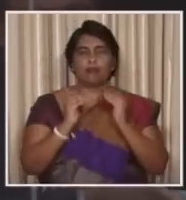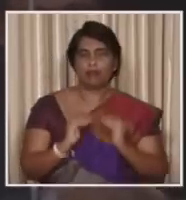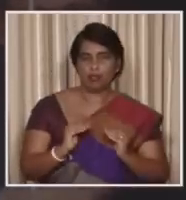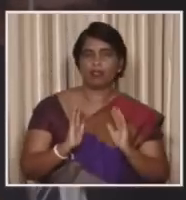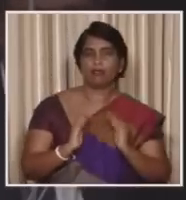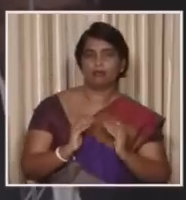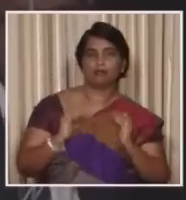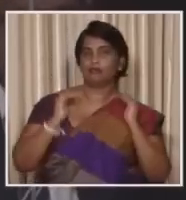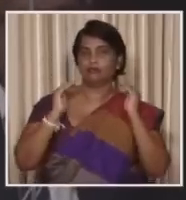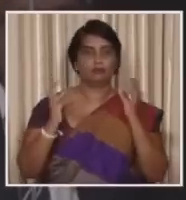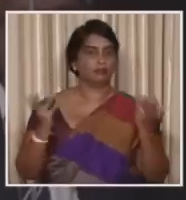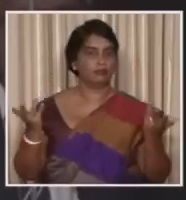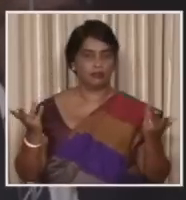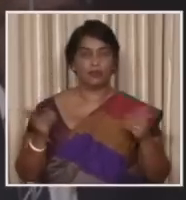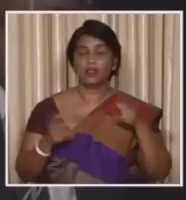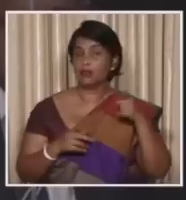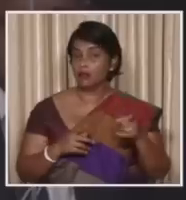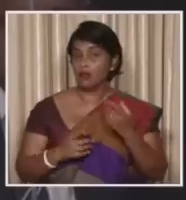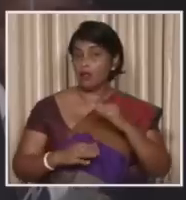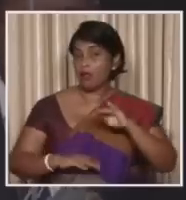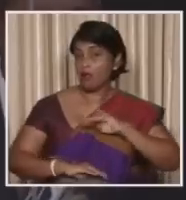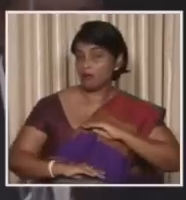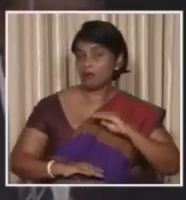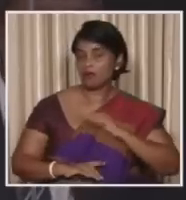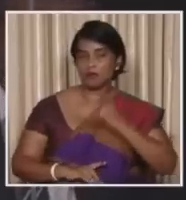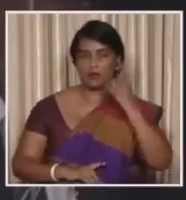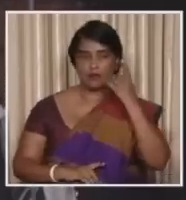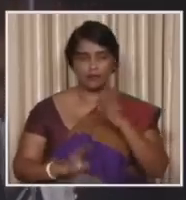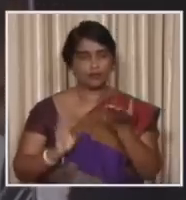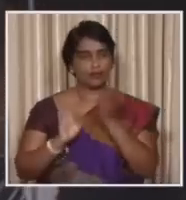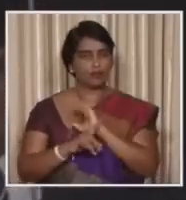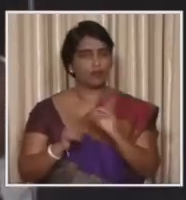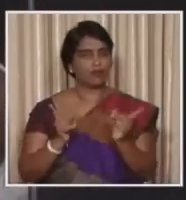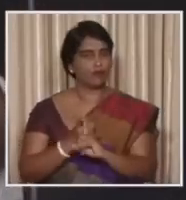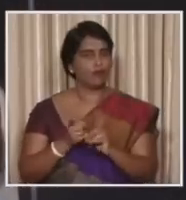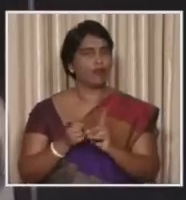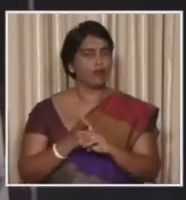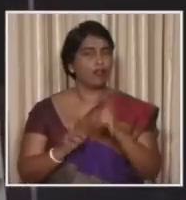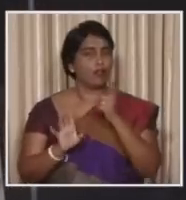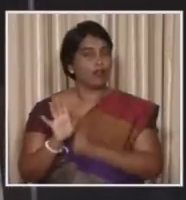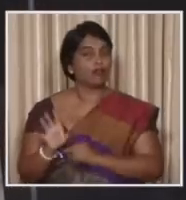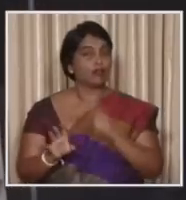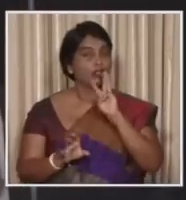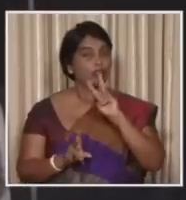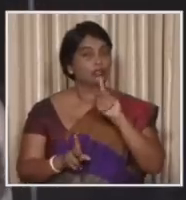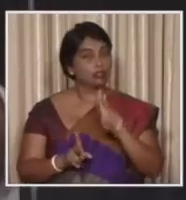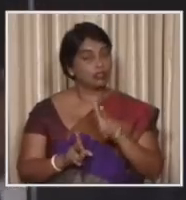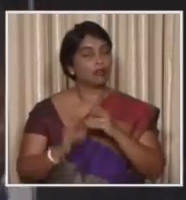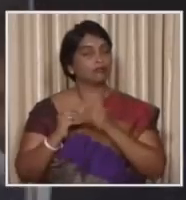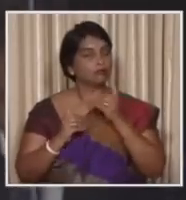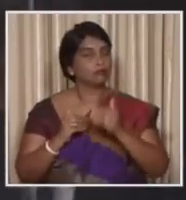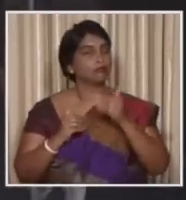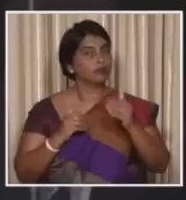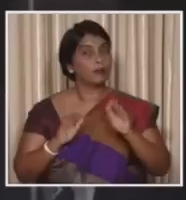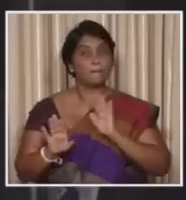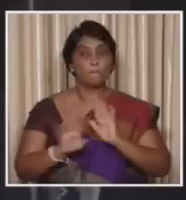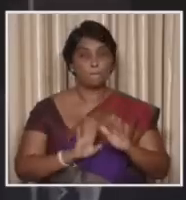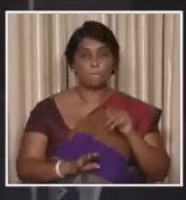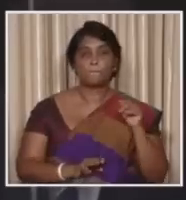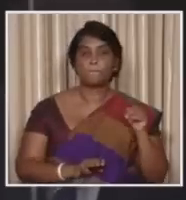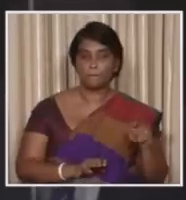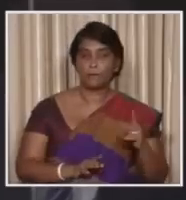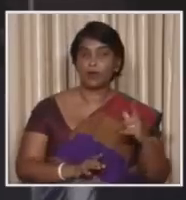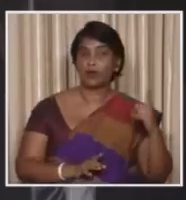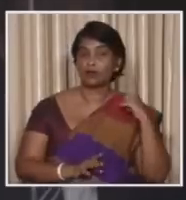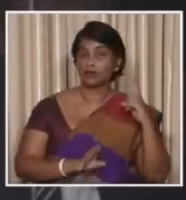ගිහිල්ලා තියෙන්නේ ඒ ආකල්ප නිසාම තමයි මේ පහුගිය යුද්ධයත් අවුරුදු 32ක්ම ඇදුනේ යම් යම් මාස්තාවල පාලකයන් මේ